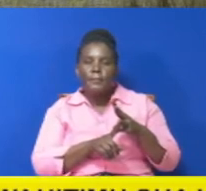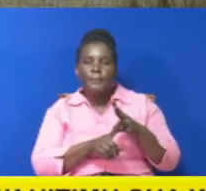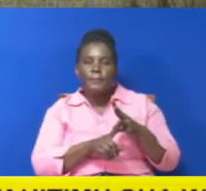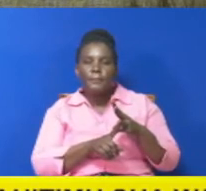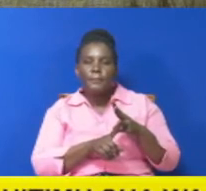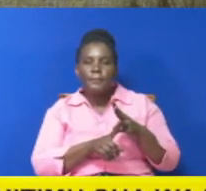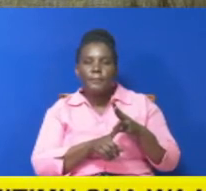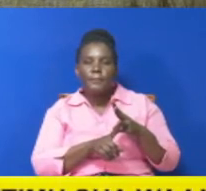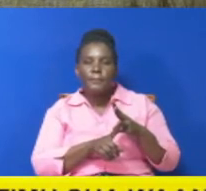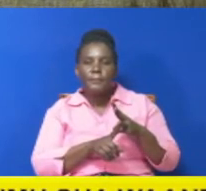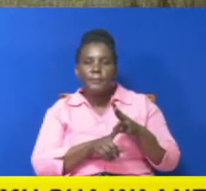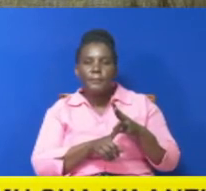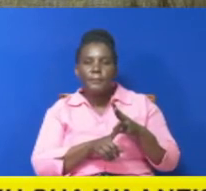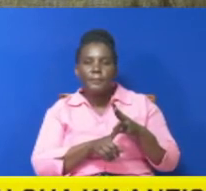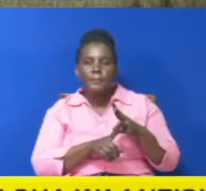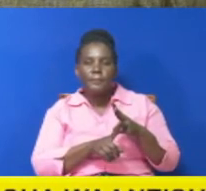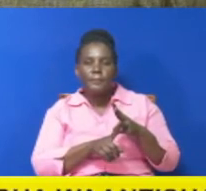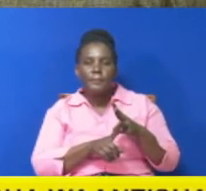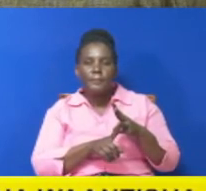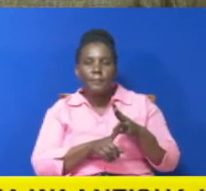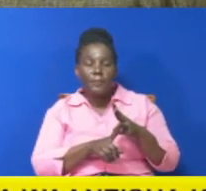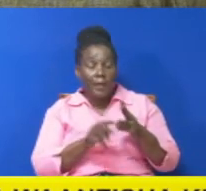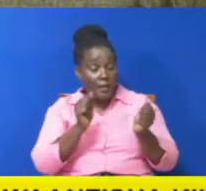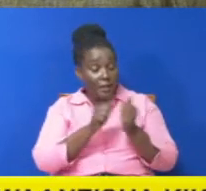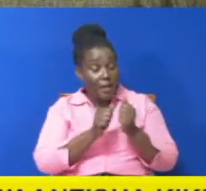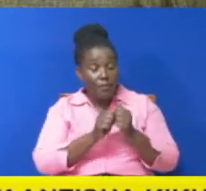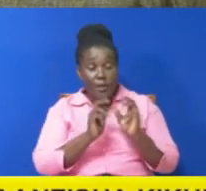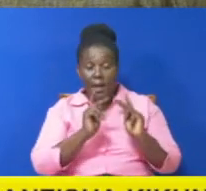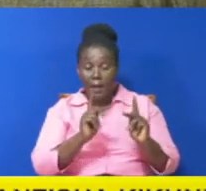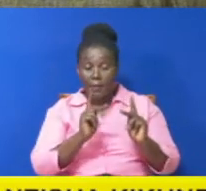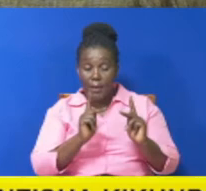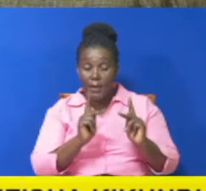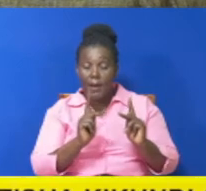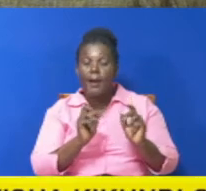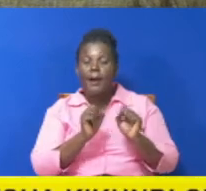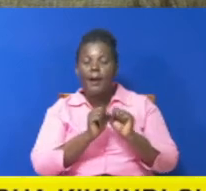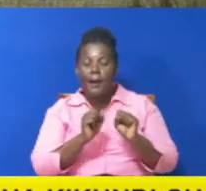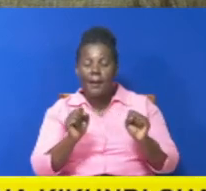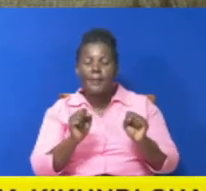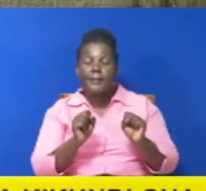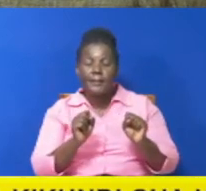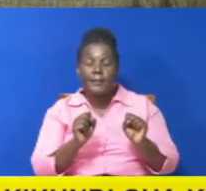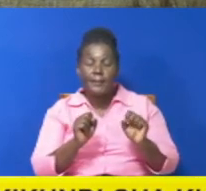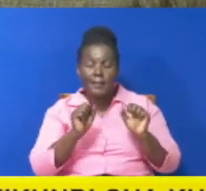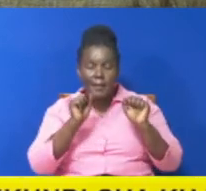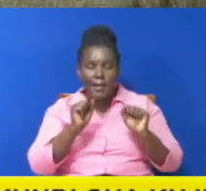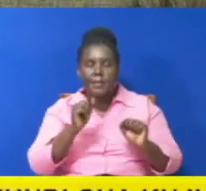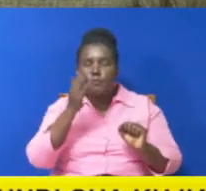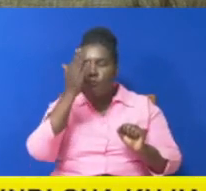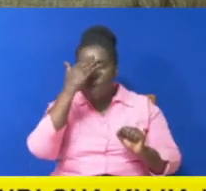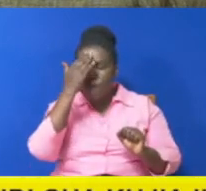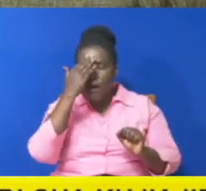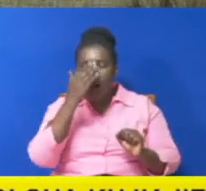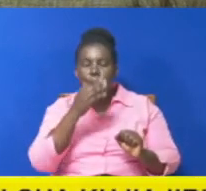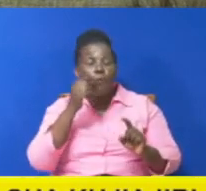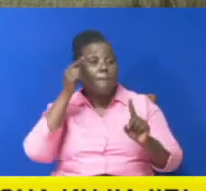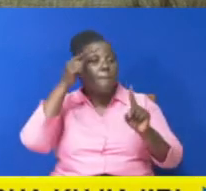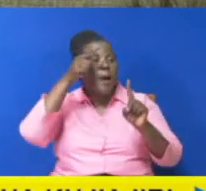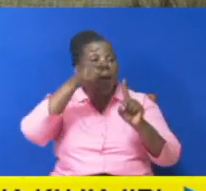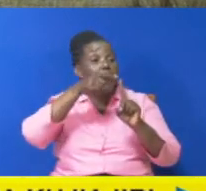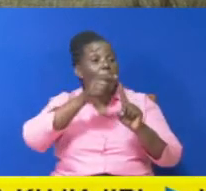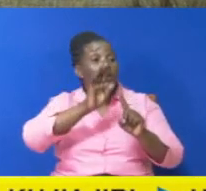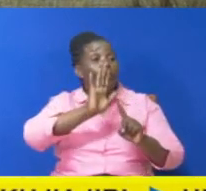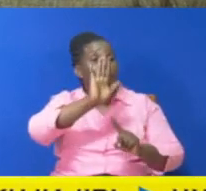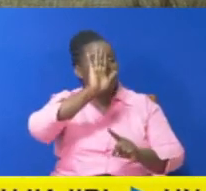kuolewa, hili jambo tunaliona la kawaida, lakini ana malengo gani? Yani vision, yani maono